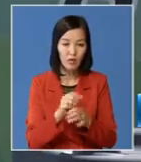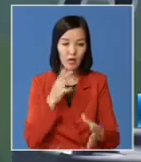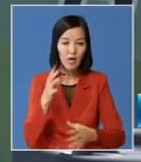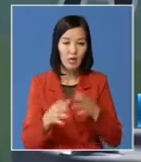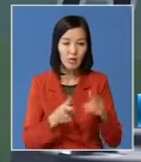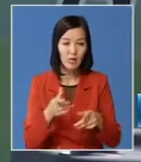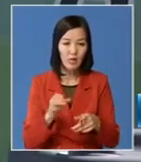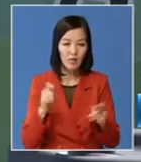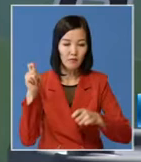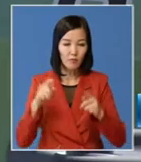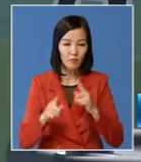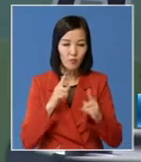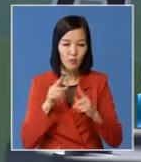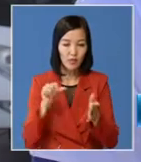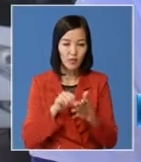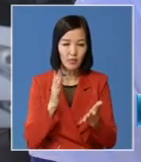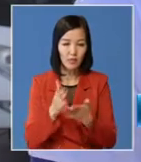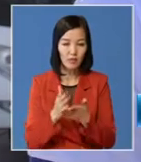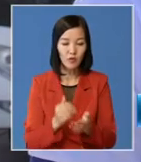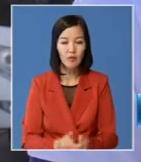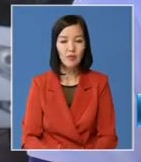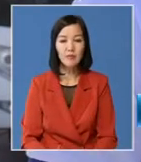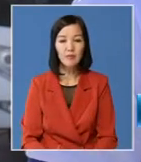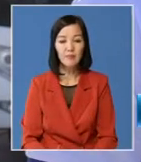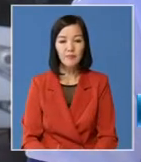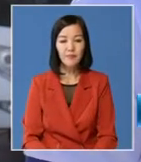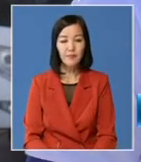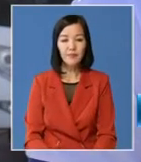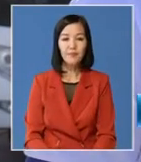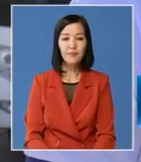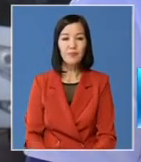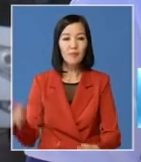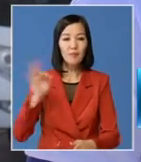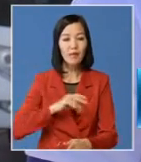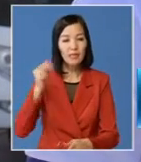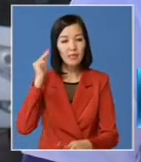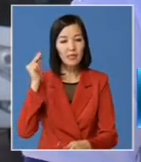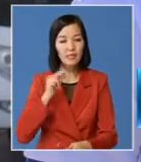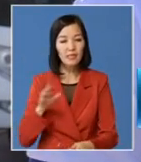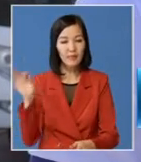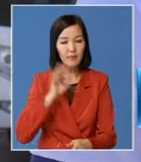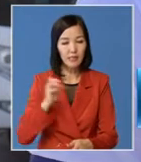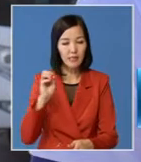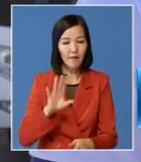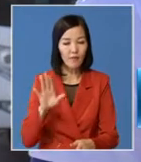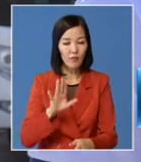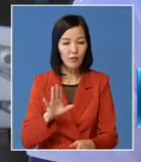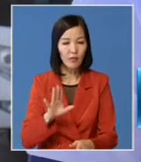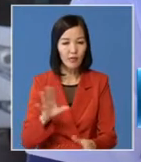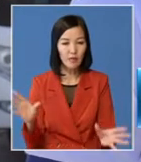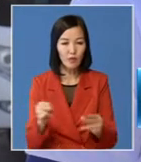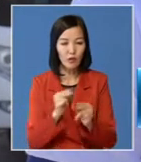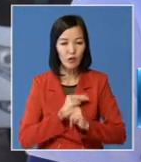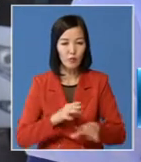халықаралық газ форумына қатыспақ. Международный транспортный коридор Европа-Китай. Батыс Қытай, батыс Европа халықаралық дәлізі әріптестік